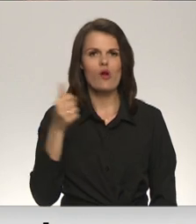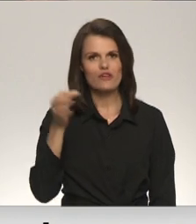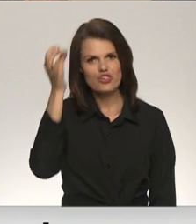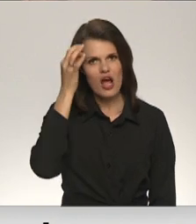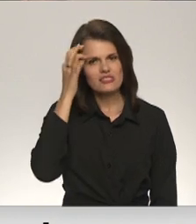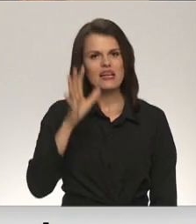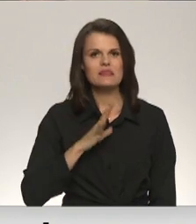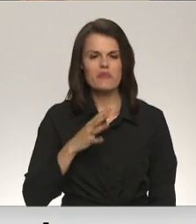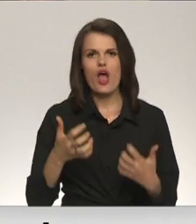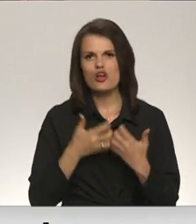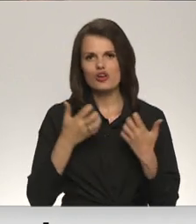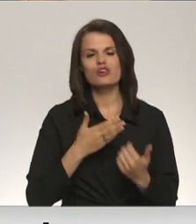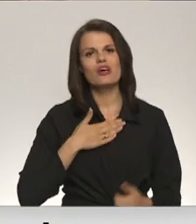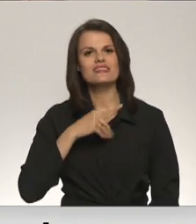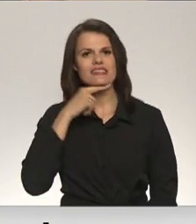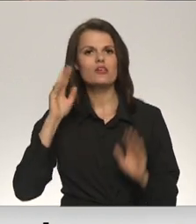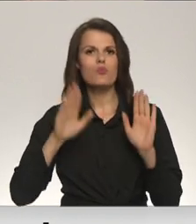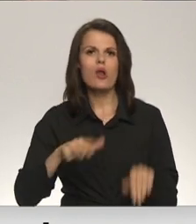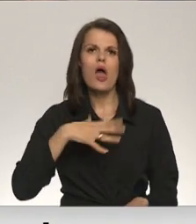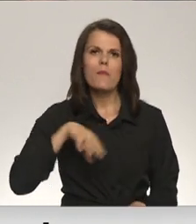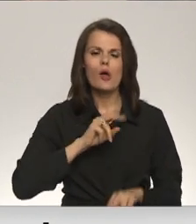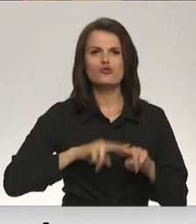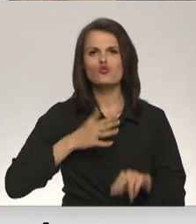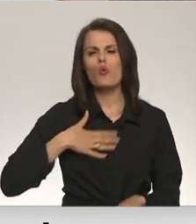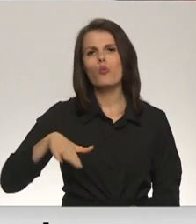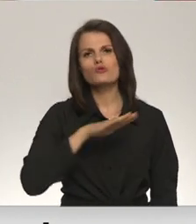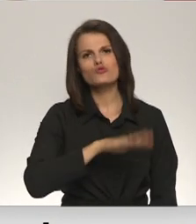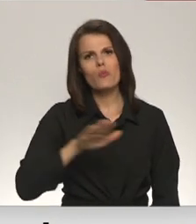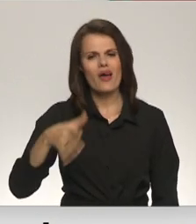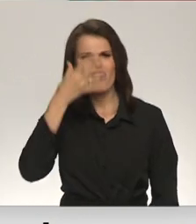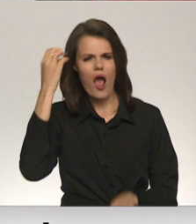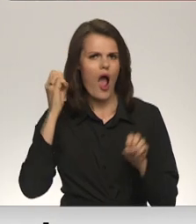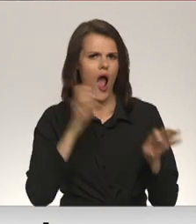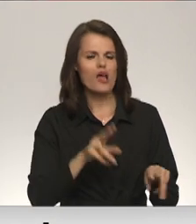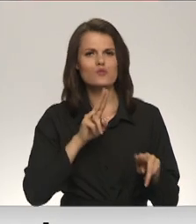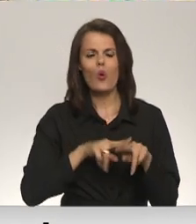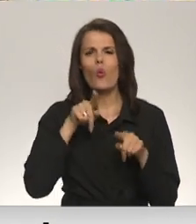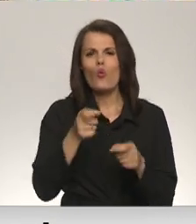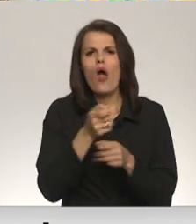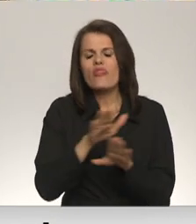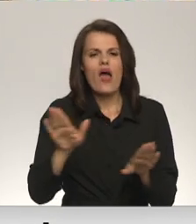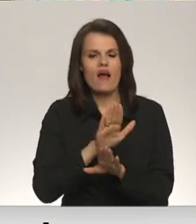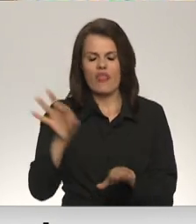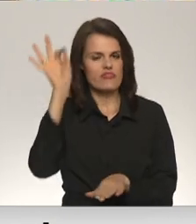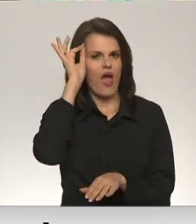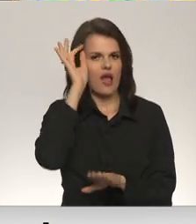atcerējās, bija karš. Es gribētu, lai mēs un mūsu bērni aizmirstu un nekad to vairs pat atmiņās